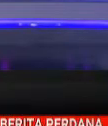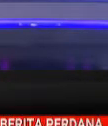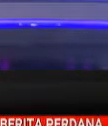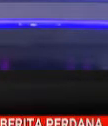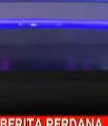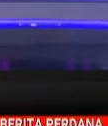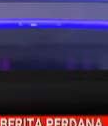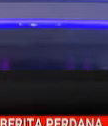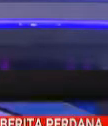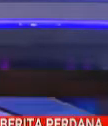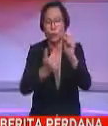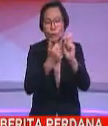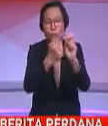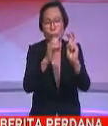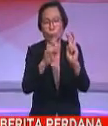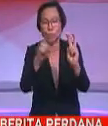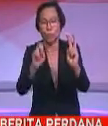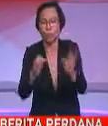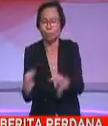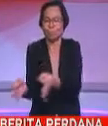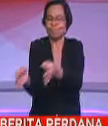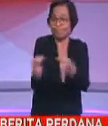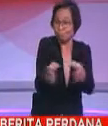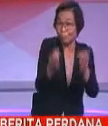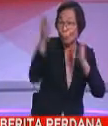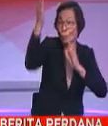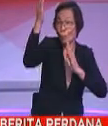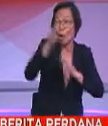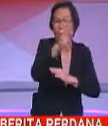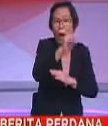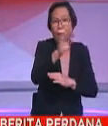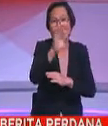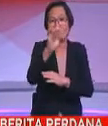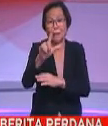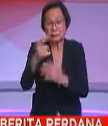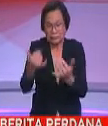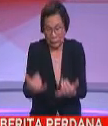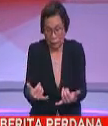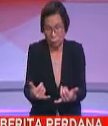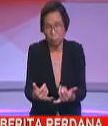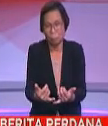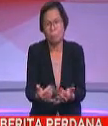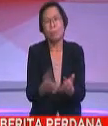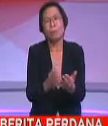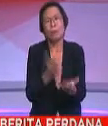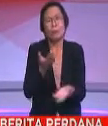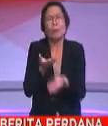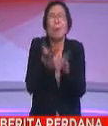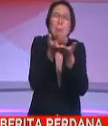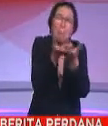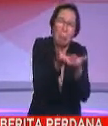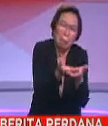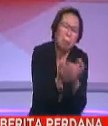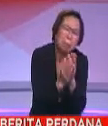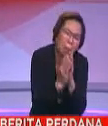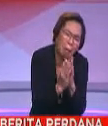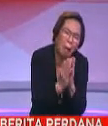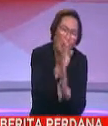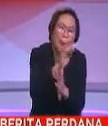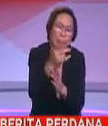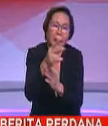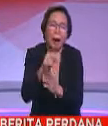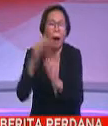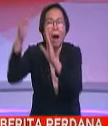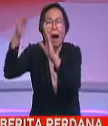Malaysia 2020 ditangguhkan. Malaysian Football League MFL hari ini telah mengemukakan rayuan kepada MKN